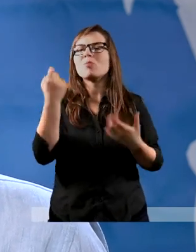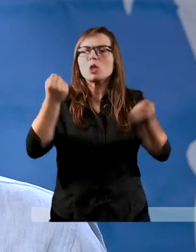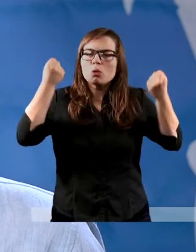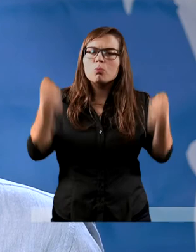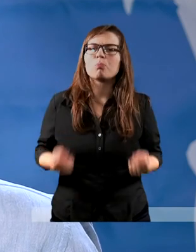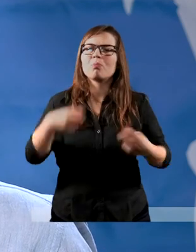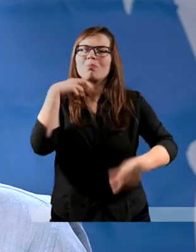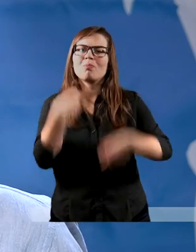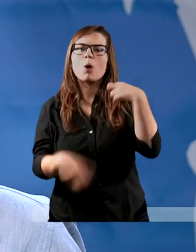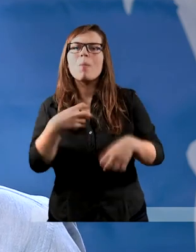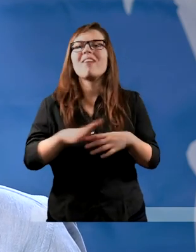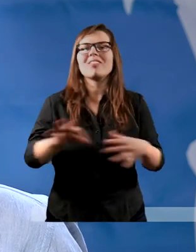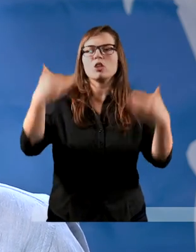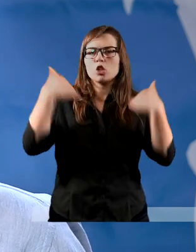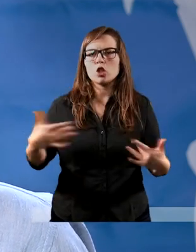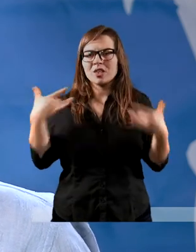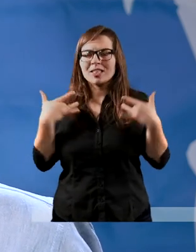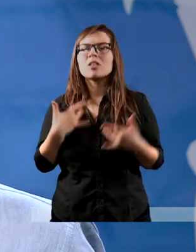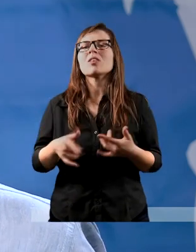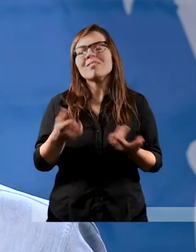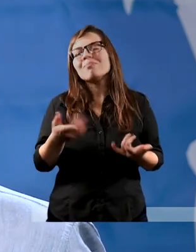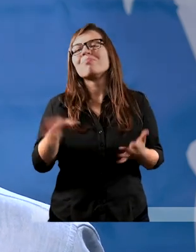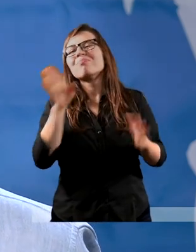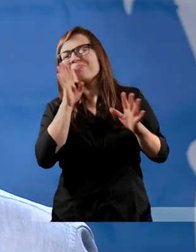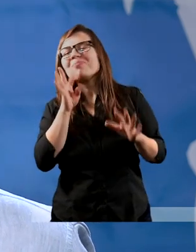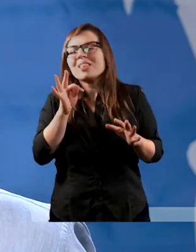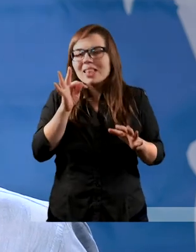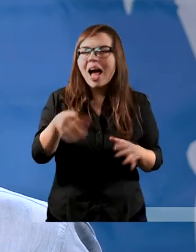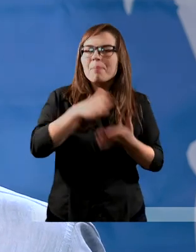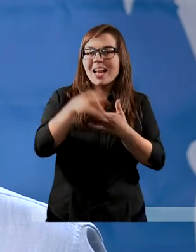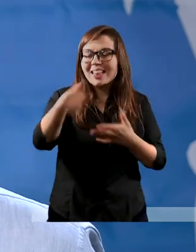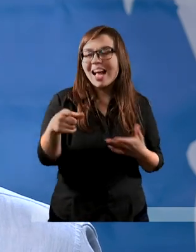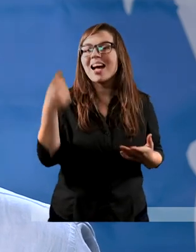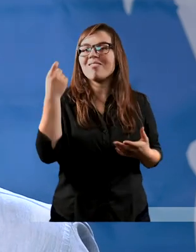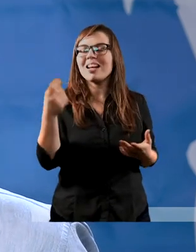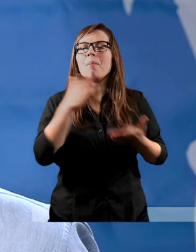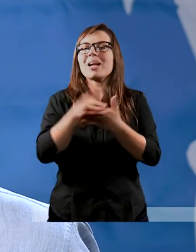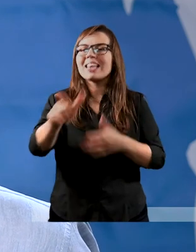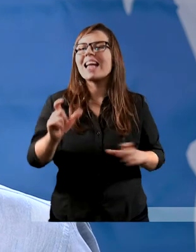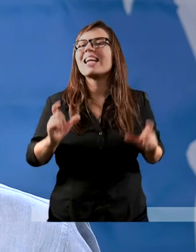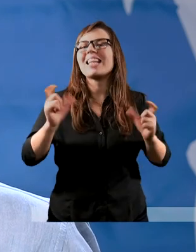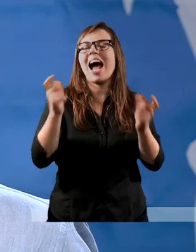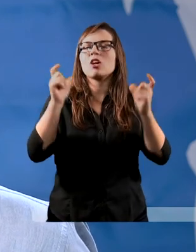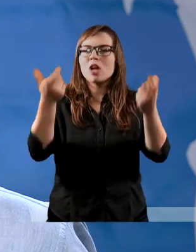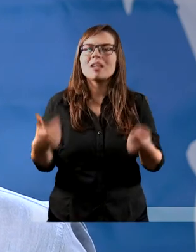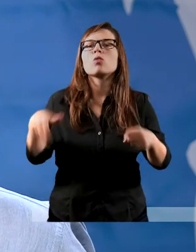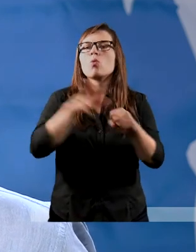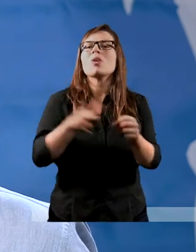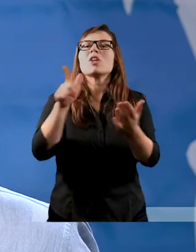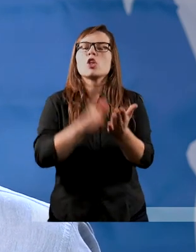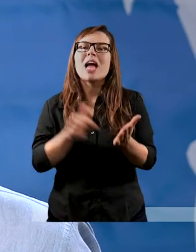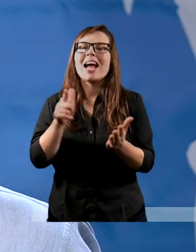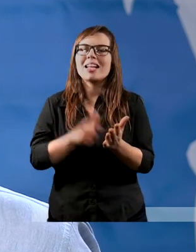momenty, ciężkie chwile w moim życiu. I paradoksalnie to właśnie przez te chwile, przez te zdarzenia, w których